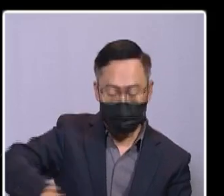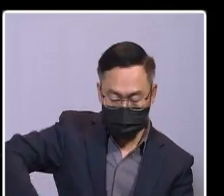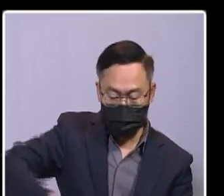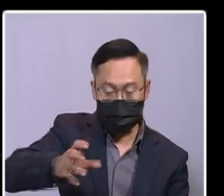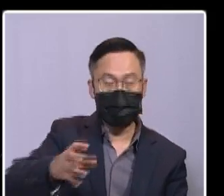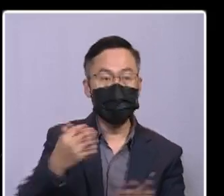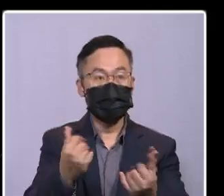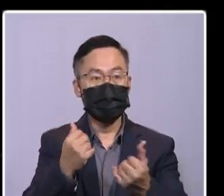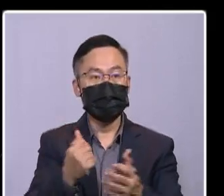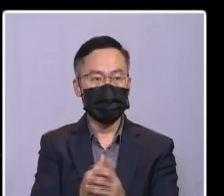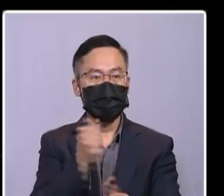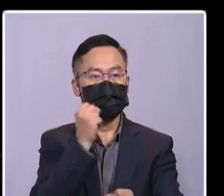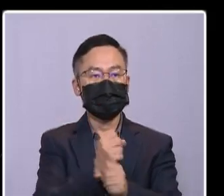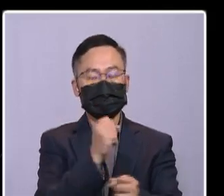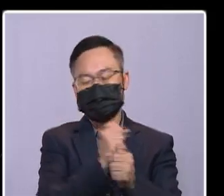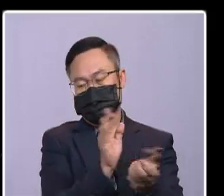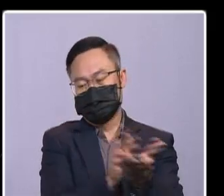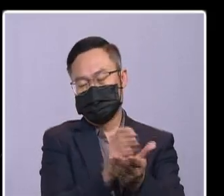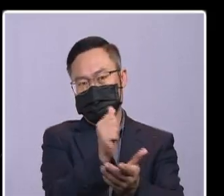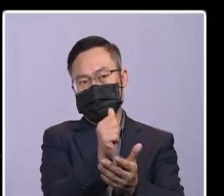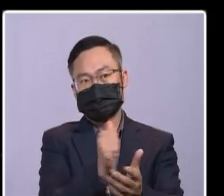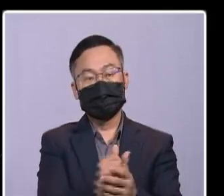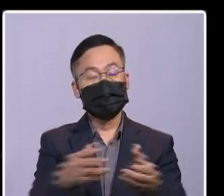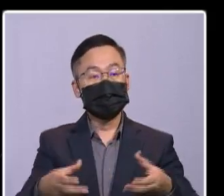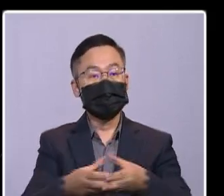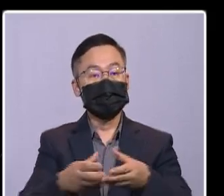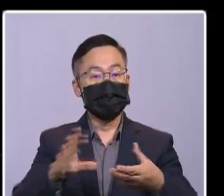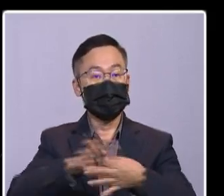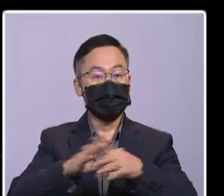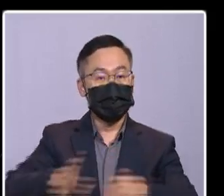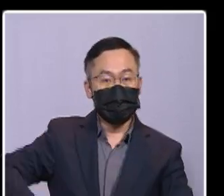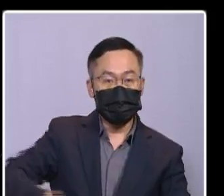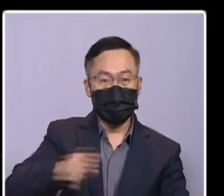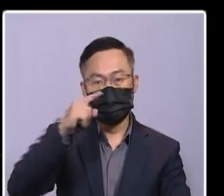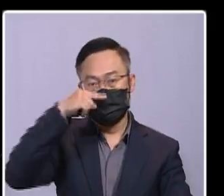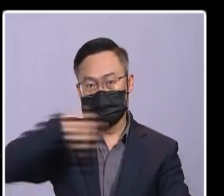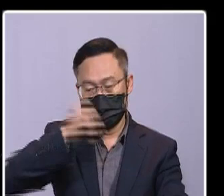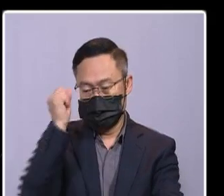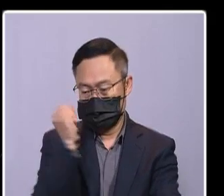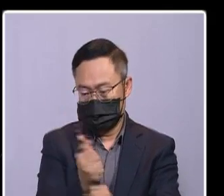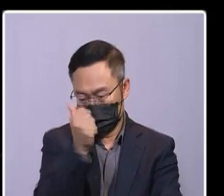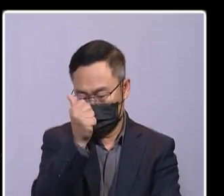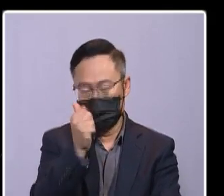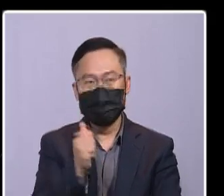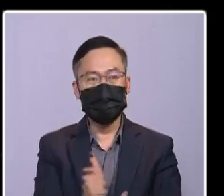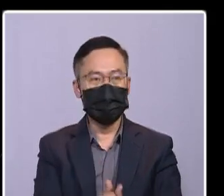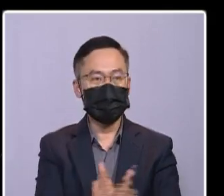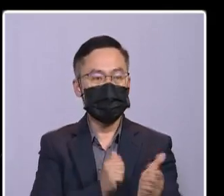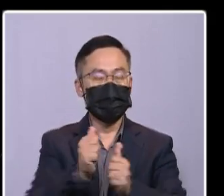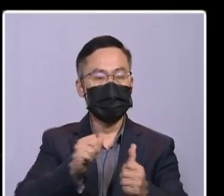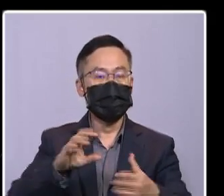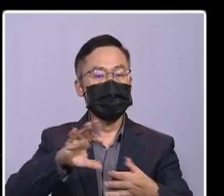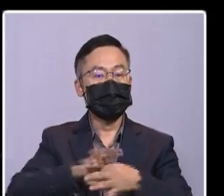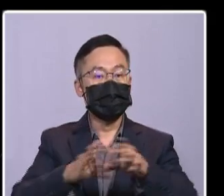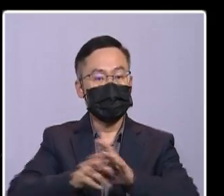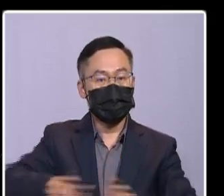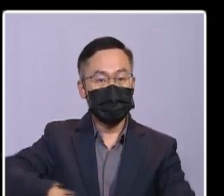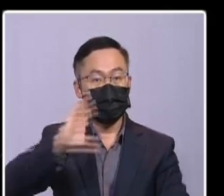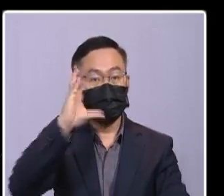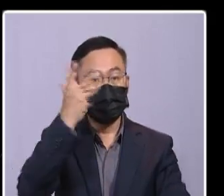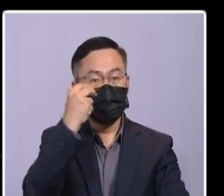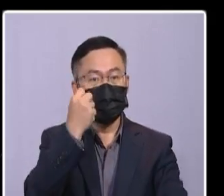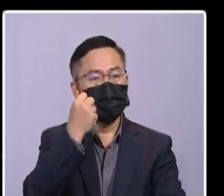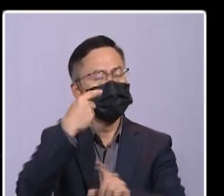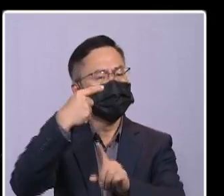กับความสำเร็จของนักกีฬาเปตองไทยนะครับที่สร้างชื่อเสียงและผลงานยอดเยี่ยมในการแข่งขันเปตองชิงแชมป์โลก 2012เมื่อวัน